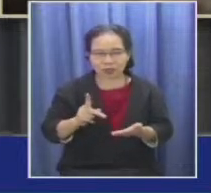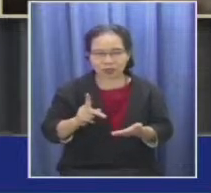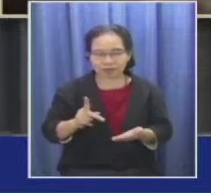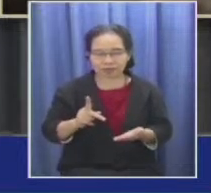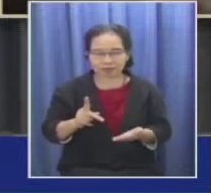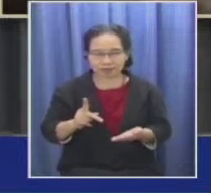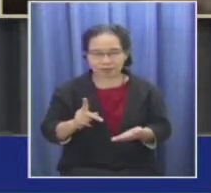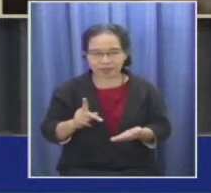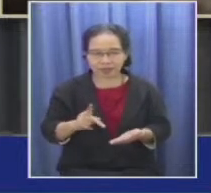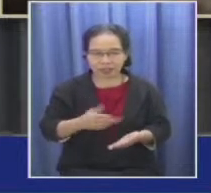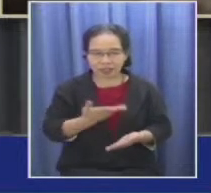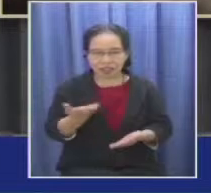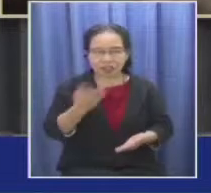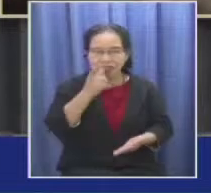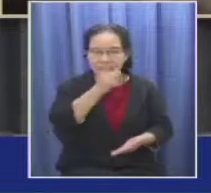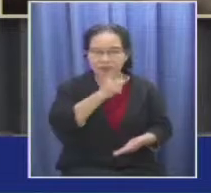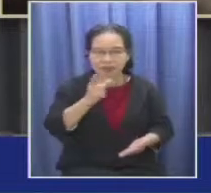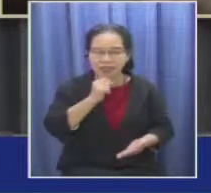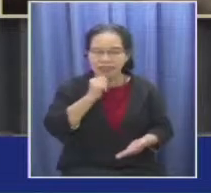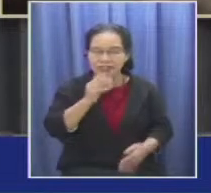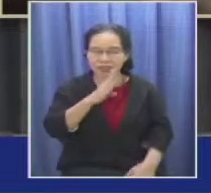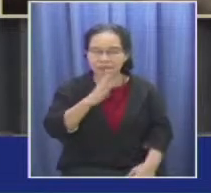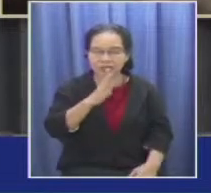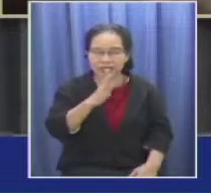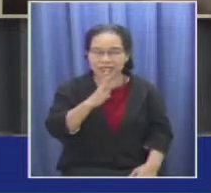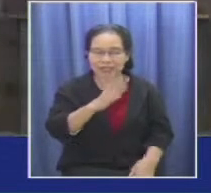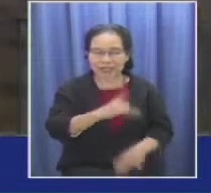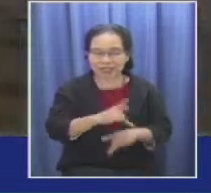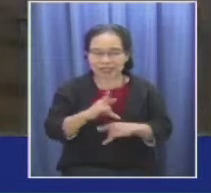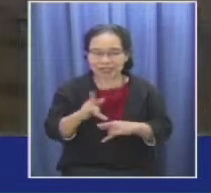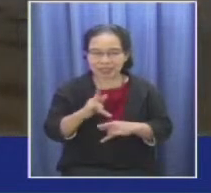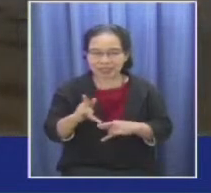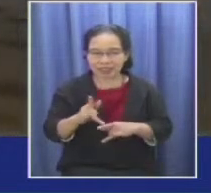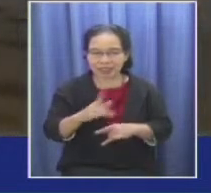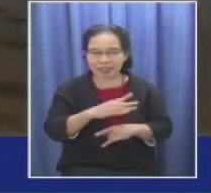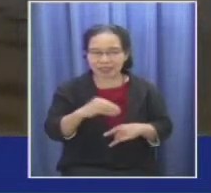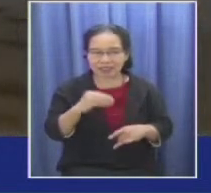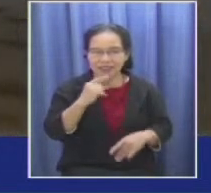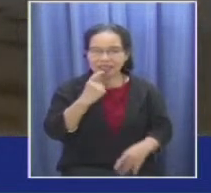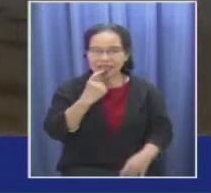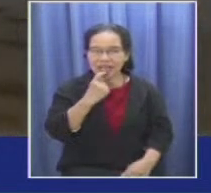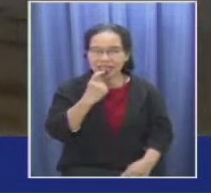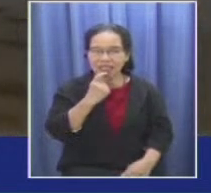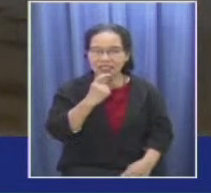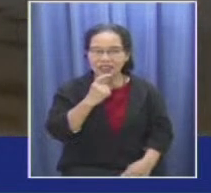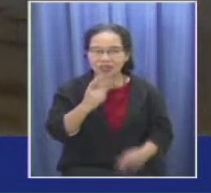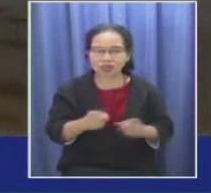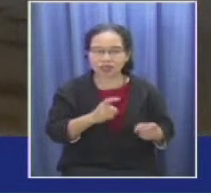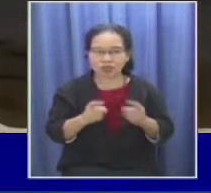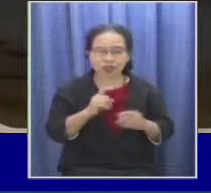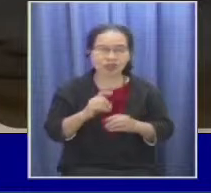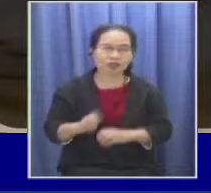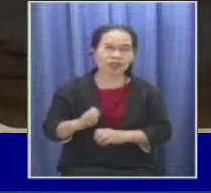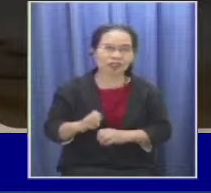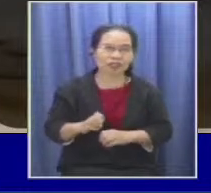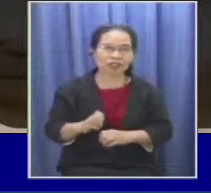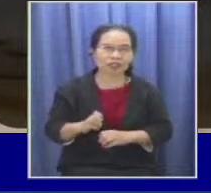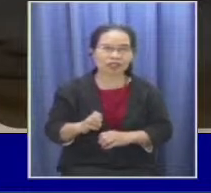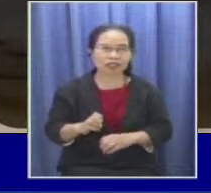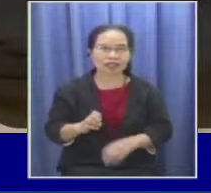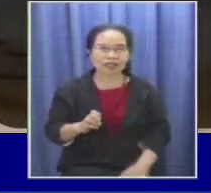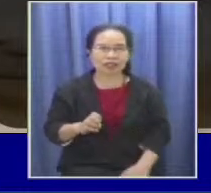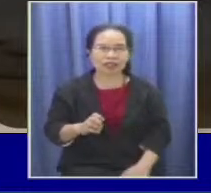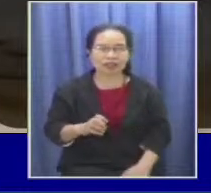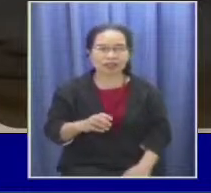isie yakoma mu yedi kan inada afiwu enada intwam tro enada wonyonko nipa so de Petro sie